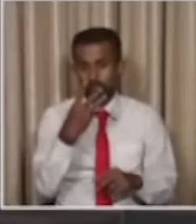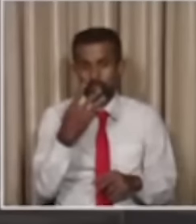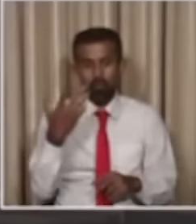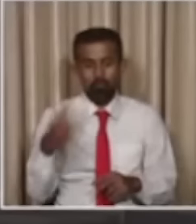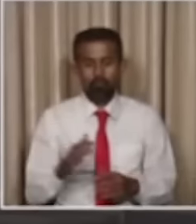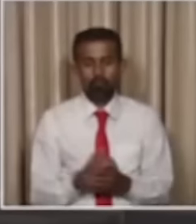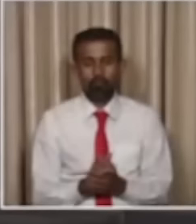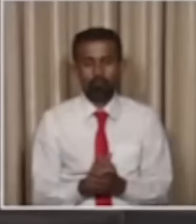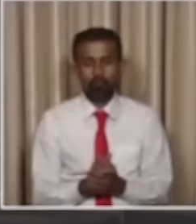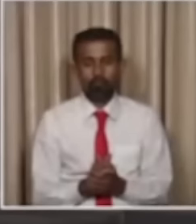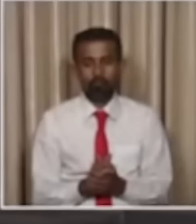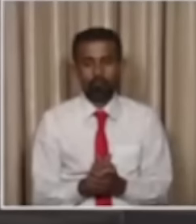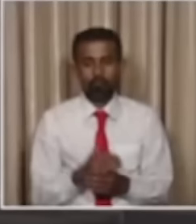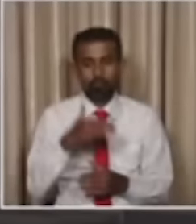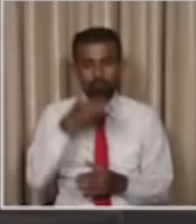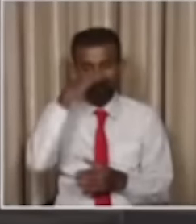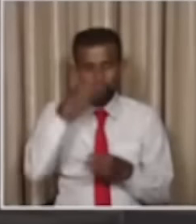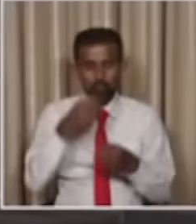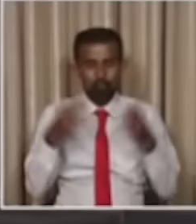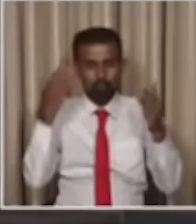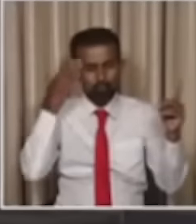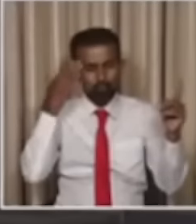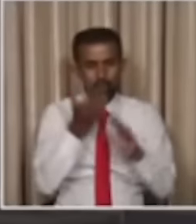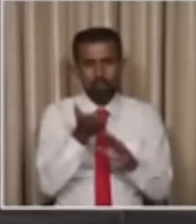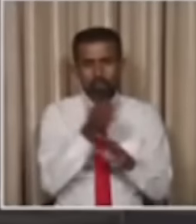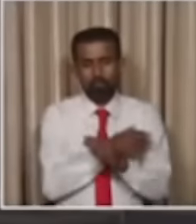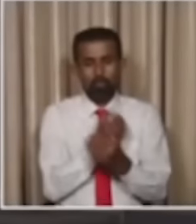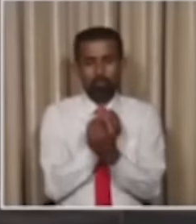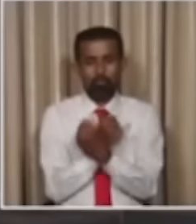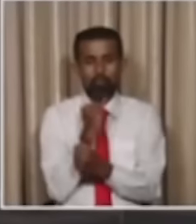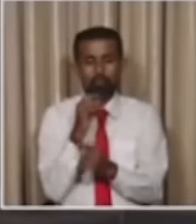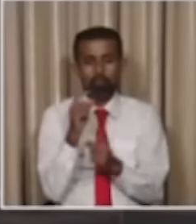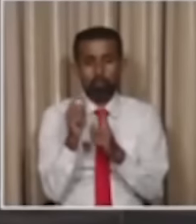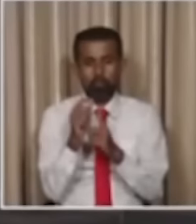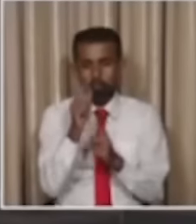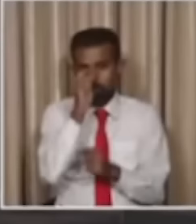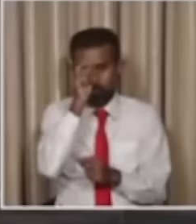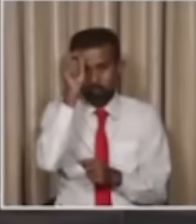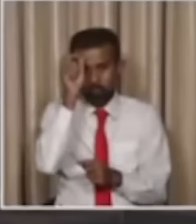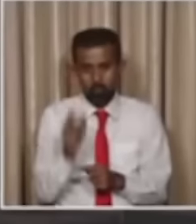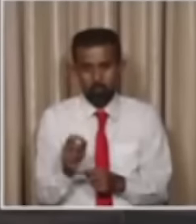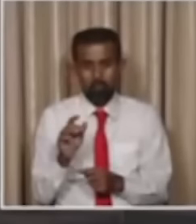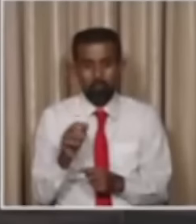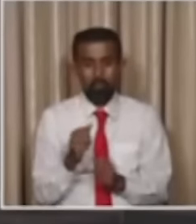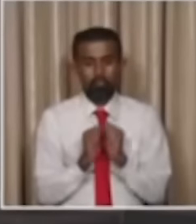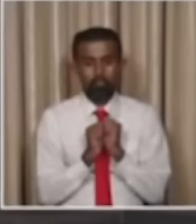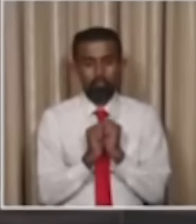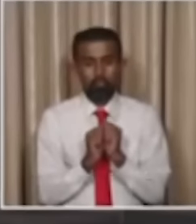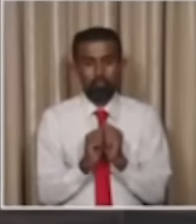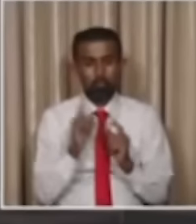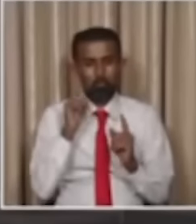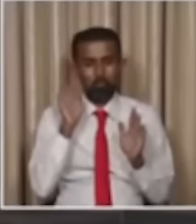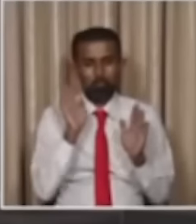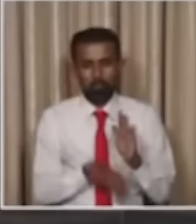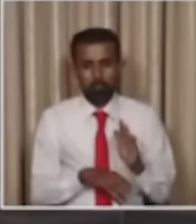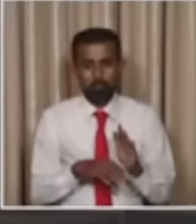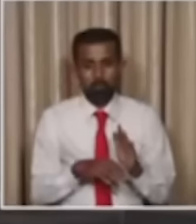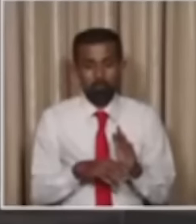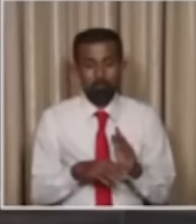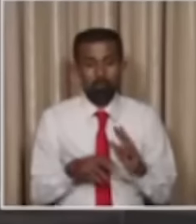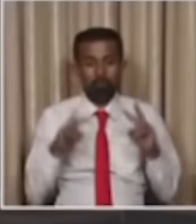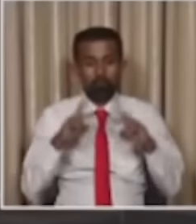ඇත. එනම් පාස්කු ප්‍රහාරය සම්බන්ධයෙන් හිටපු පොලිස්පති පූජිත් ජයසුන්දර මාතාගේ රාජකාරි පැහැර හැරීම සම්බන්ධ